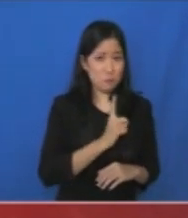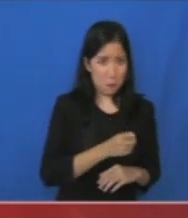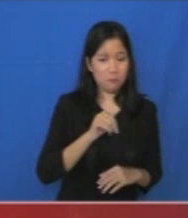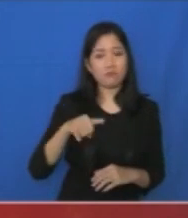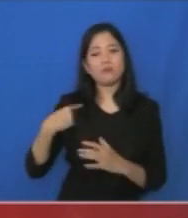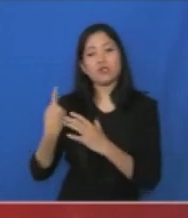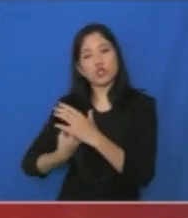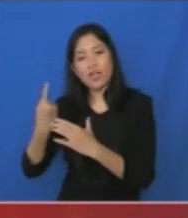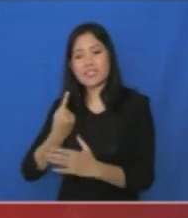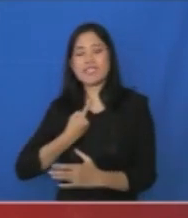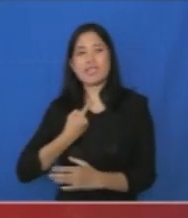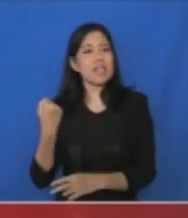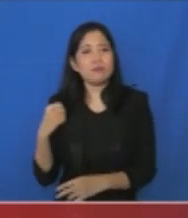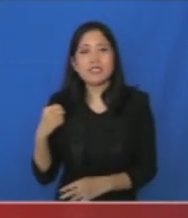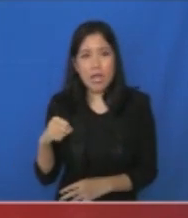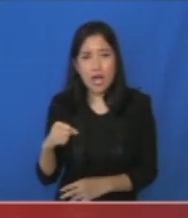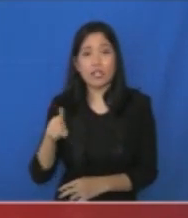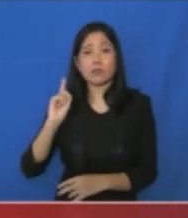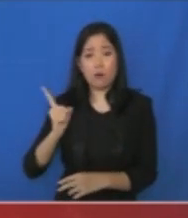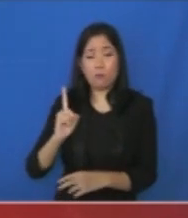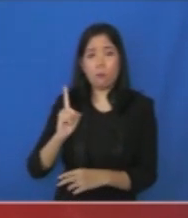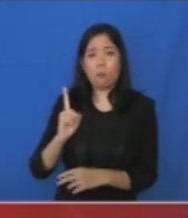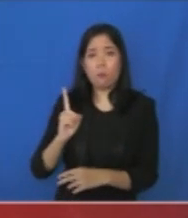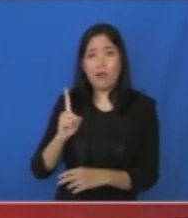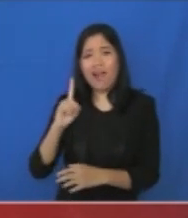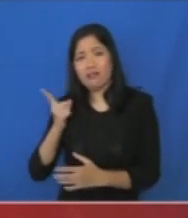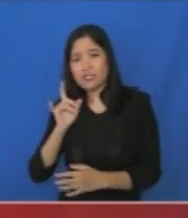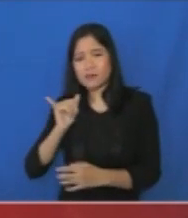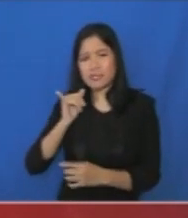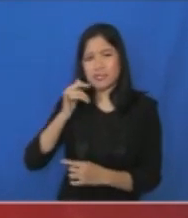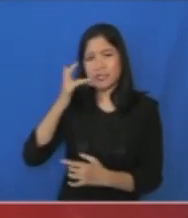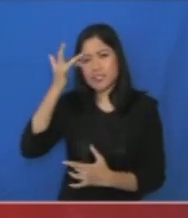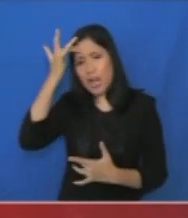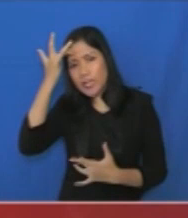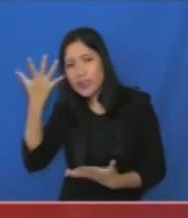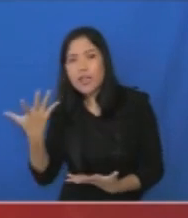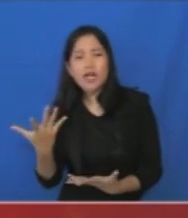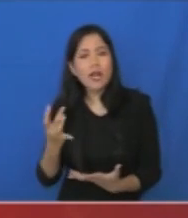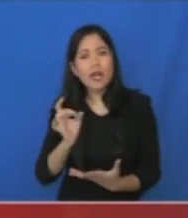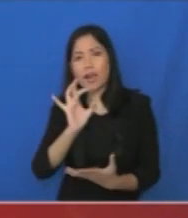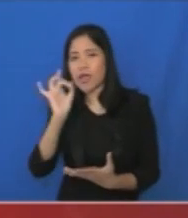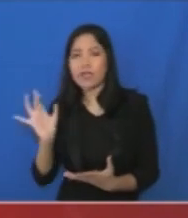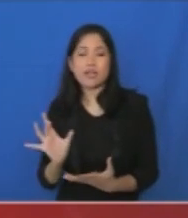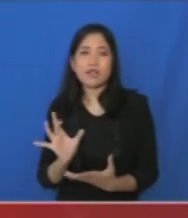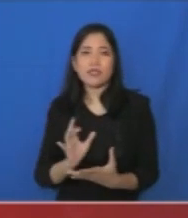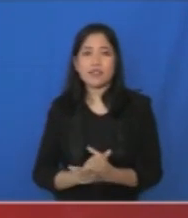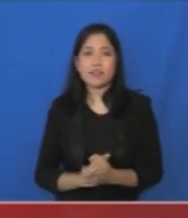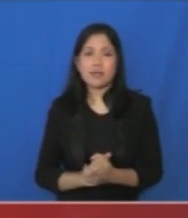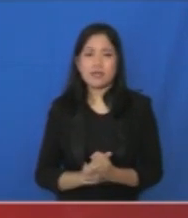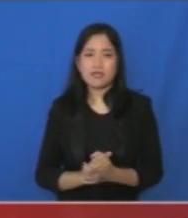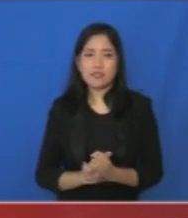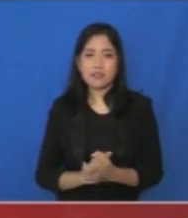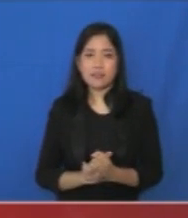mungkin dikerjakan karena ada tanda klinis yang membutuhkan layanan definitif di rumah